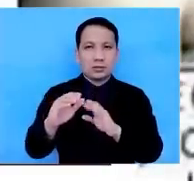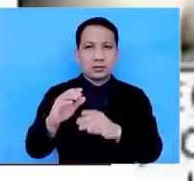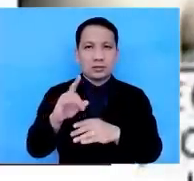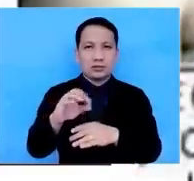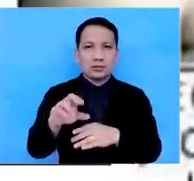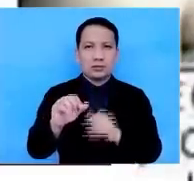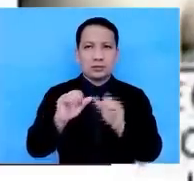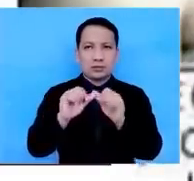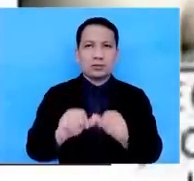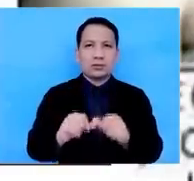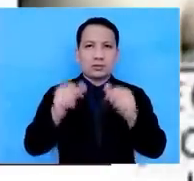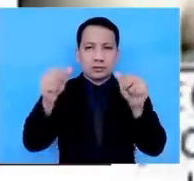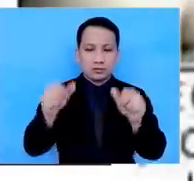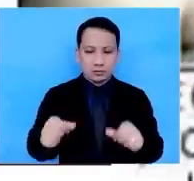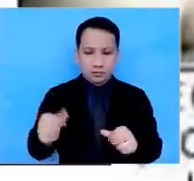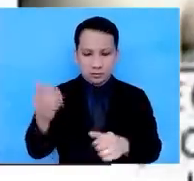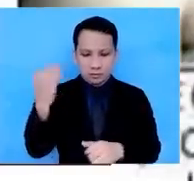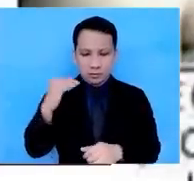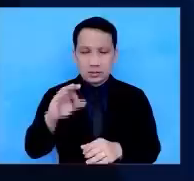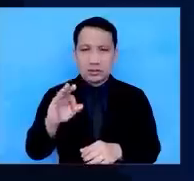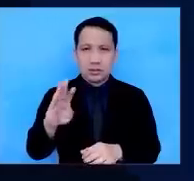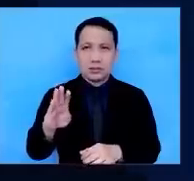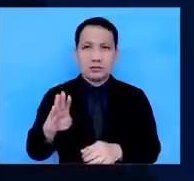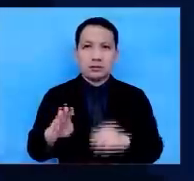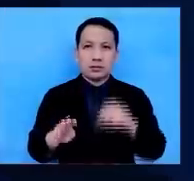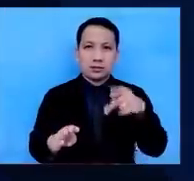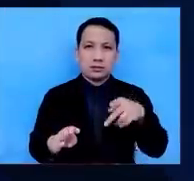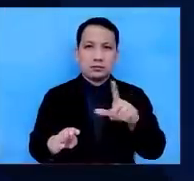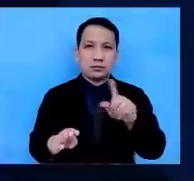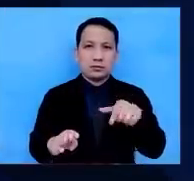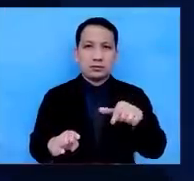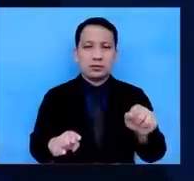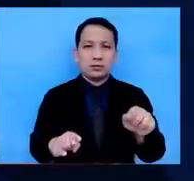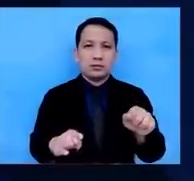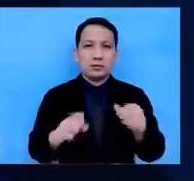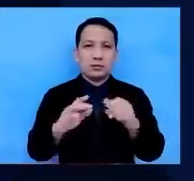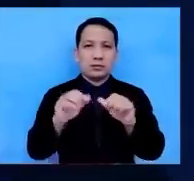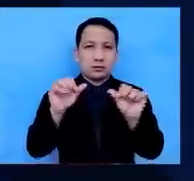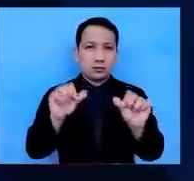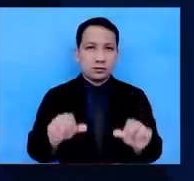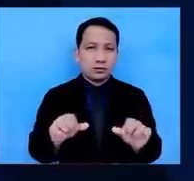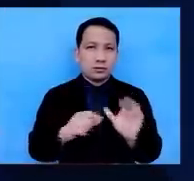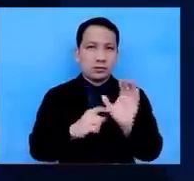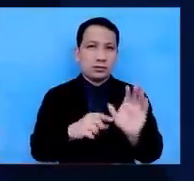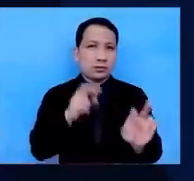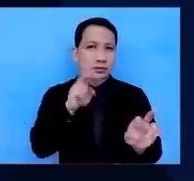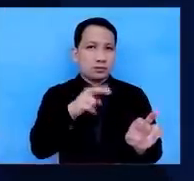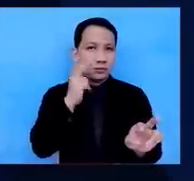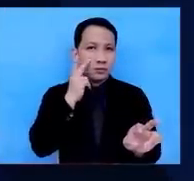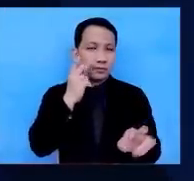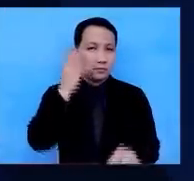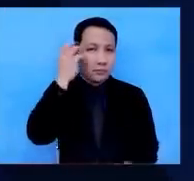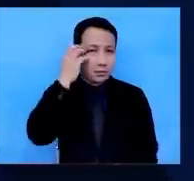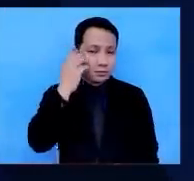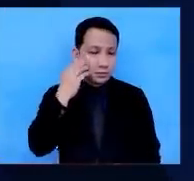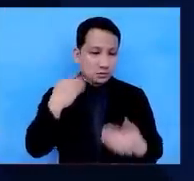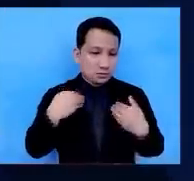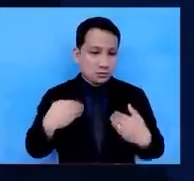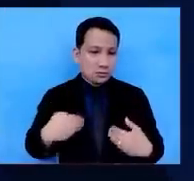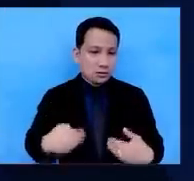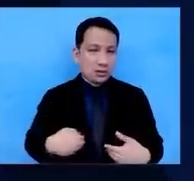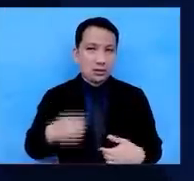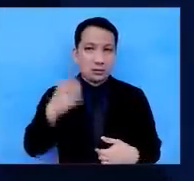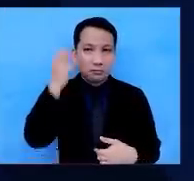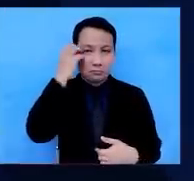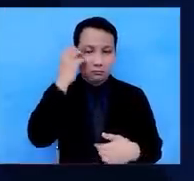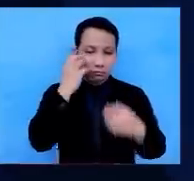ng SITG ang isang dating Facebook post ni Plaza. Sa dating online post ng modelo, makikita ang kanyang muka at katawan na puno ng pasa.